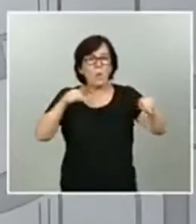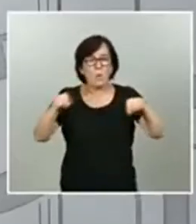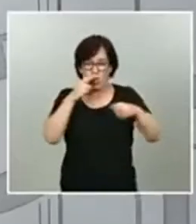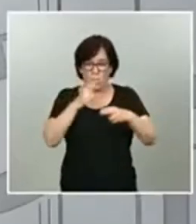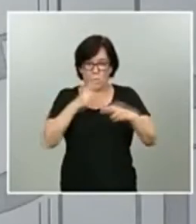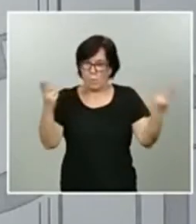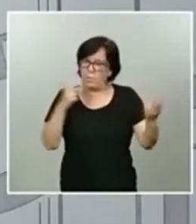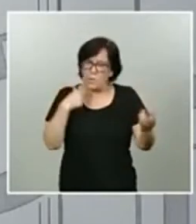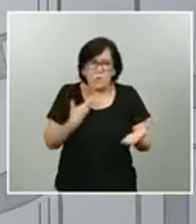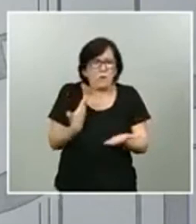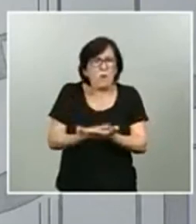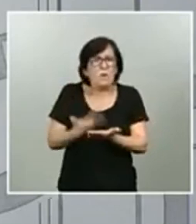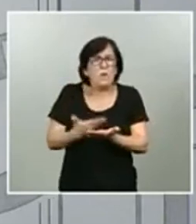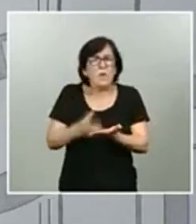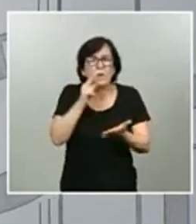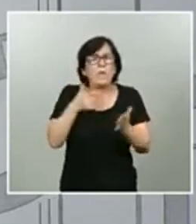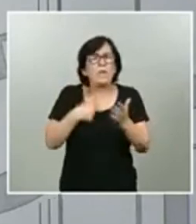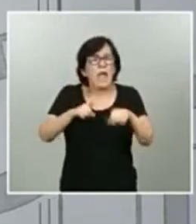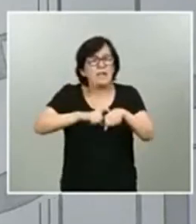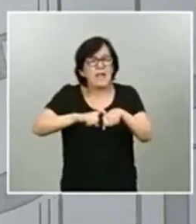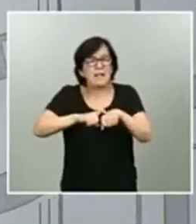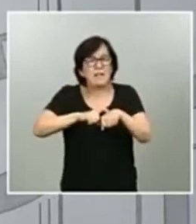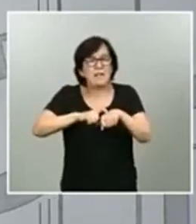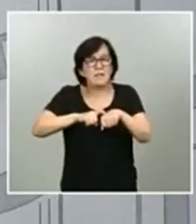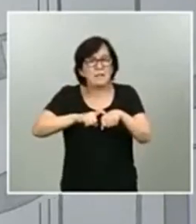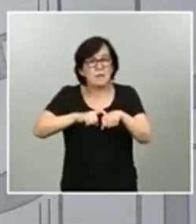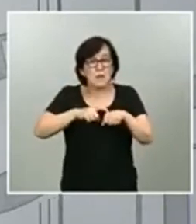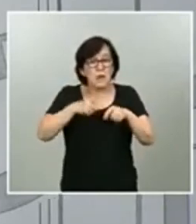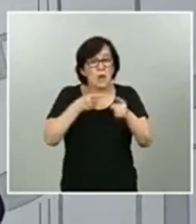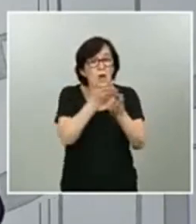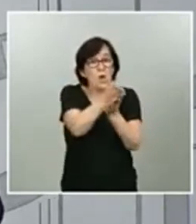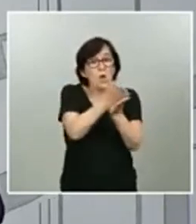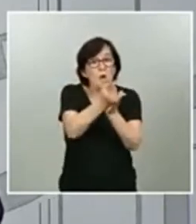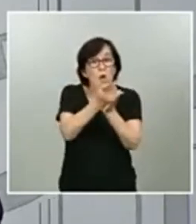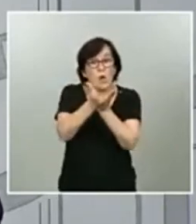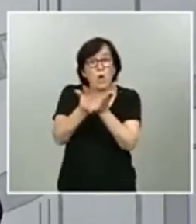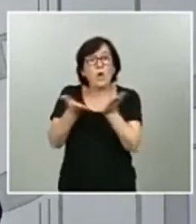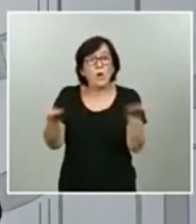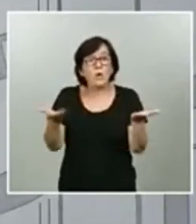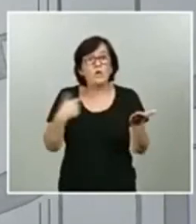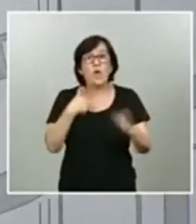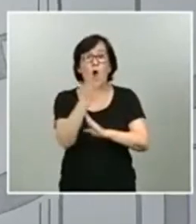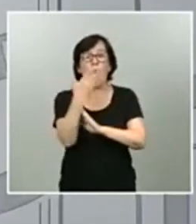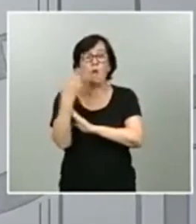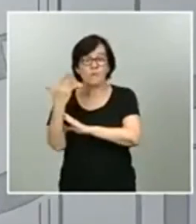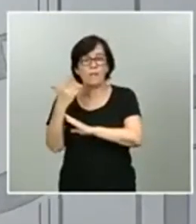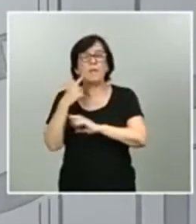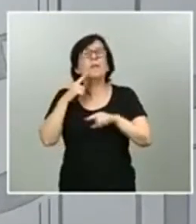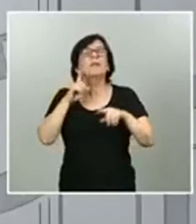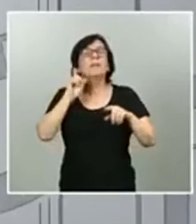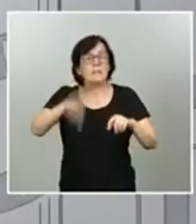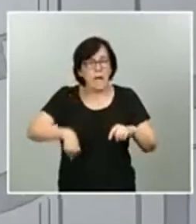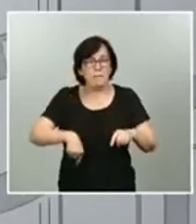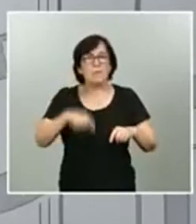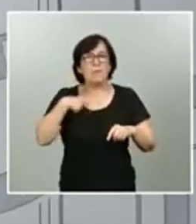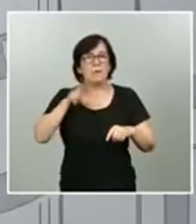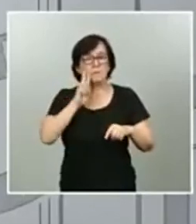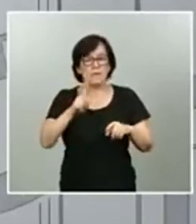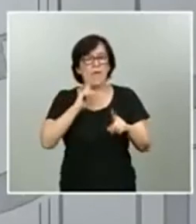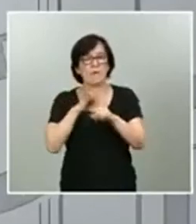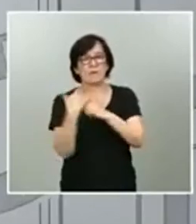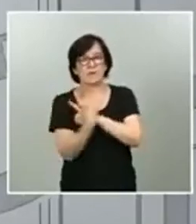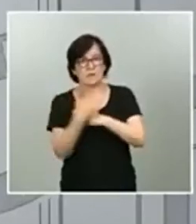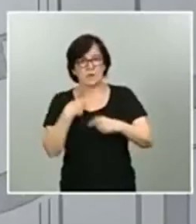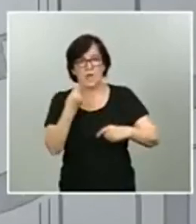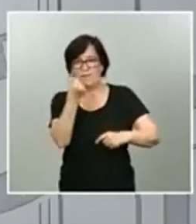singoli strumenti rispetto a quelle che sono le esigenze dell'Italia e della nostra comunità nazionale. Credo che questo sia l'approccio più